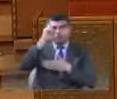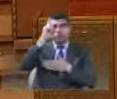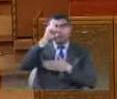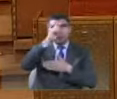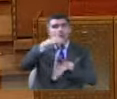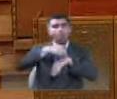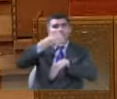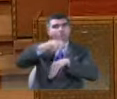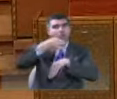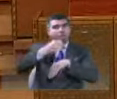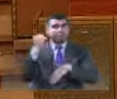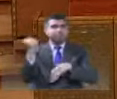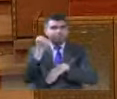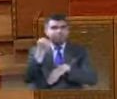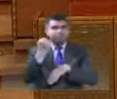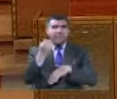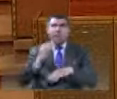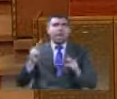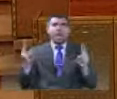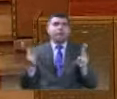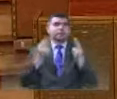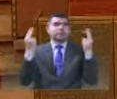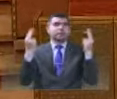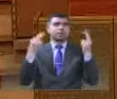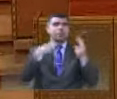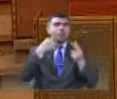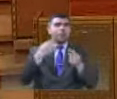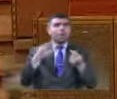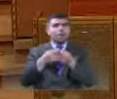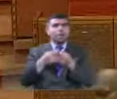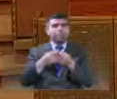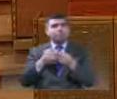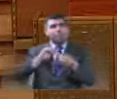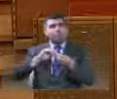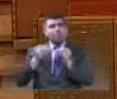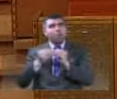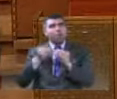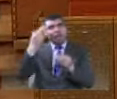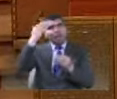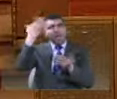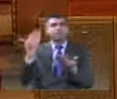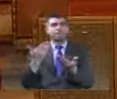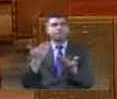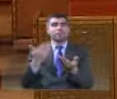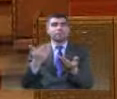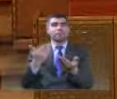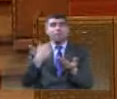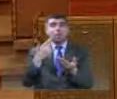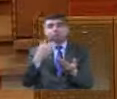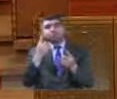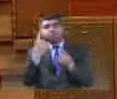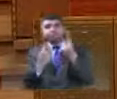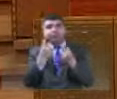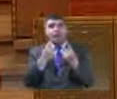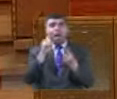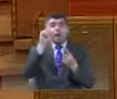بعض التأخر، وهذا شيء عادي وطبيعي يعني مرتبط ببعض الإكراهات، ولكن غنكونوا سالينا 1800 كيلومتر